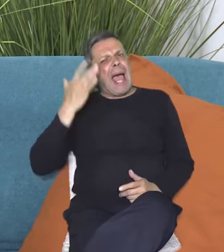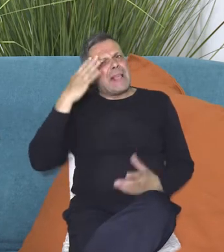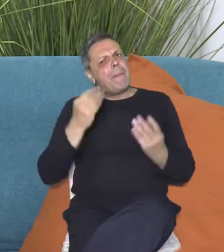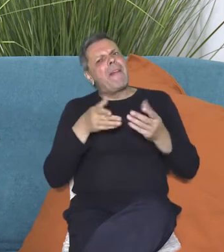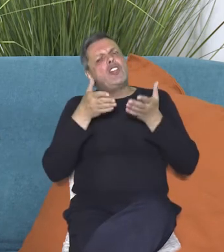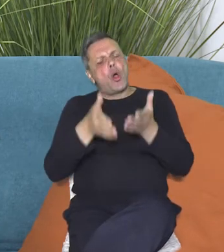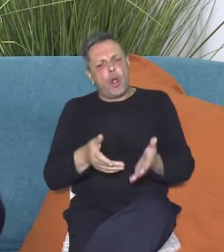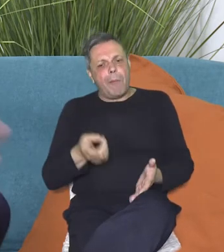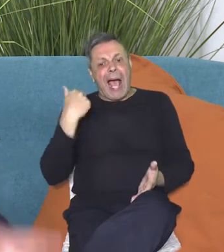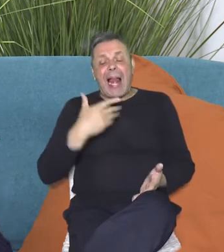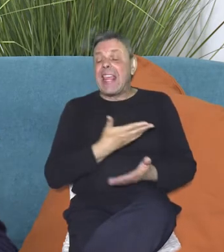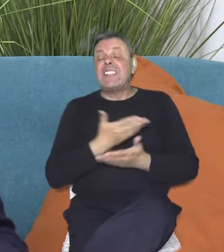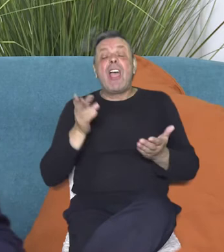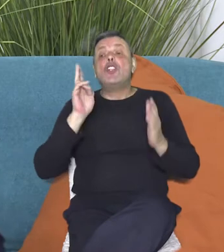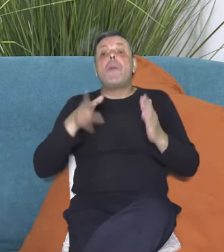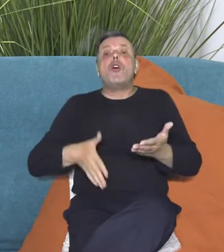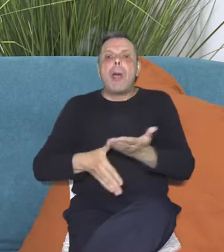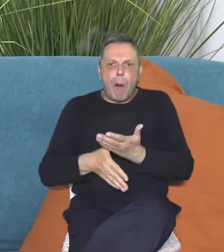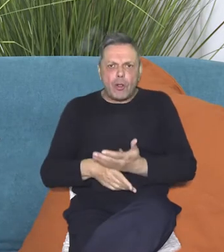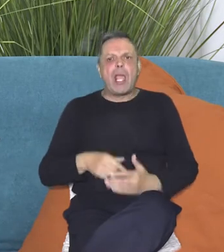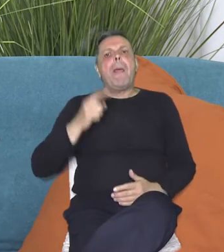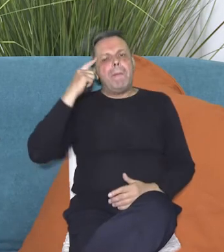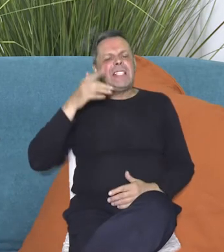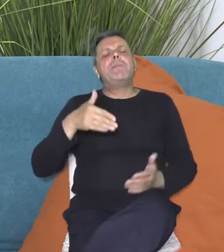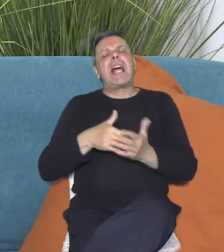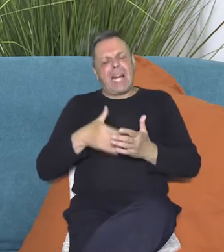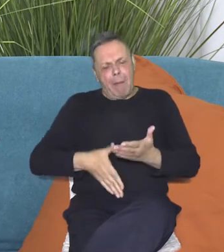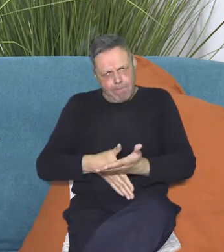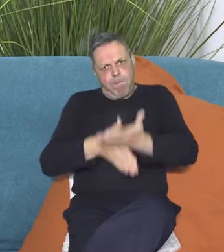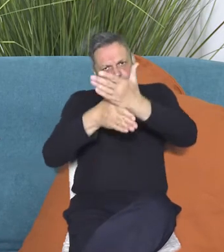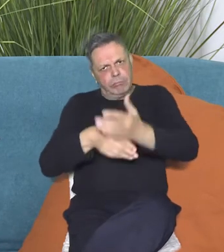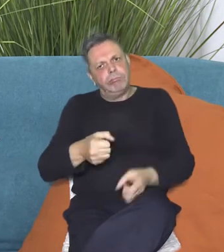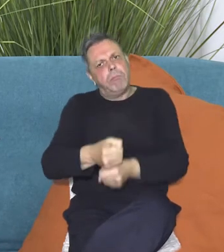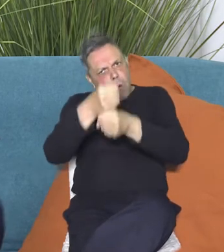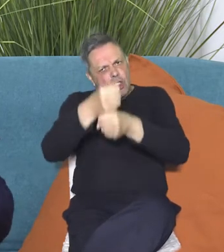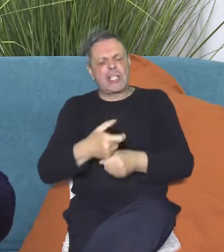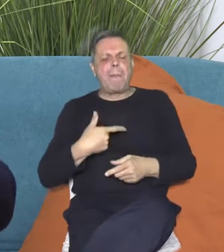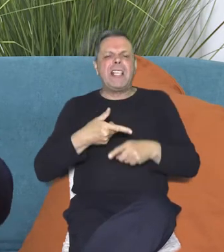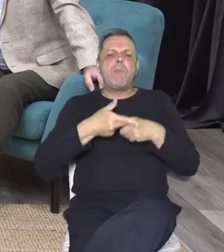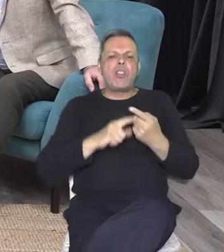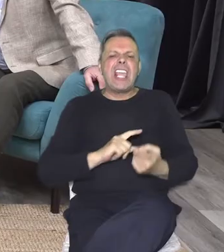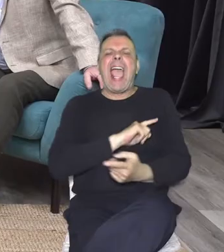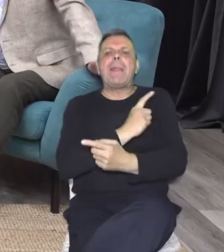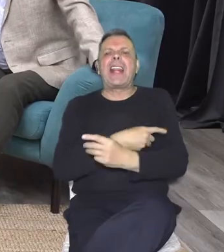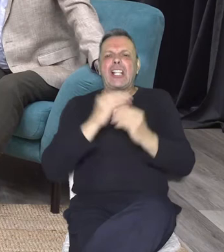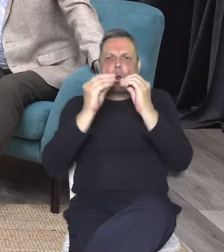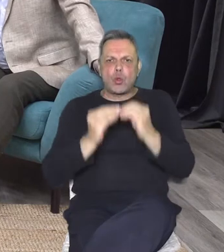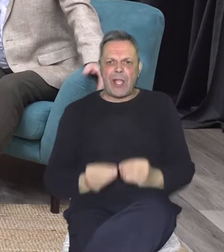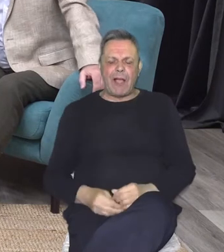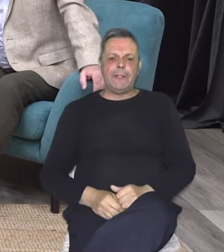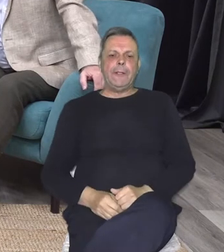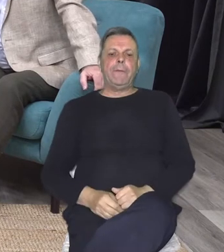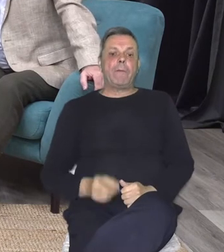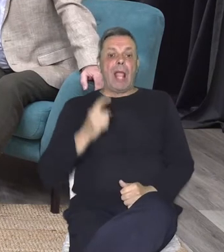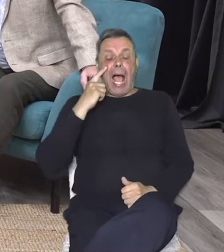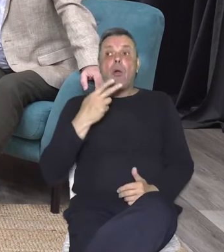znam baš previše, ali mislim sve što im pomaže, ja mislim da treba podržati, apsolutno. Jer mislim, mi smo dio energetskog sustava, jel?